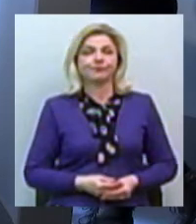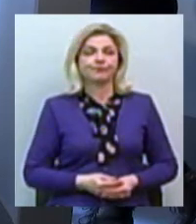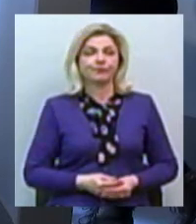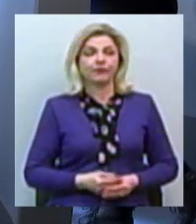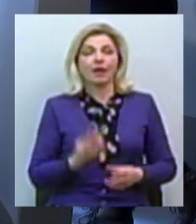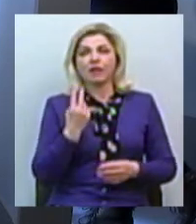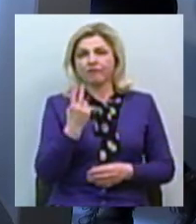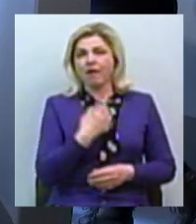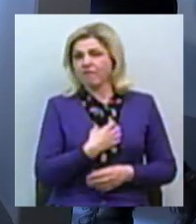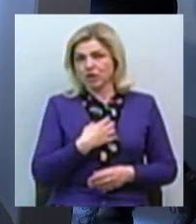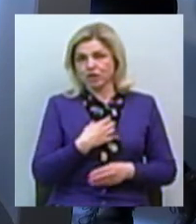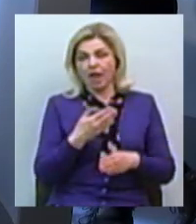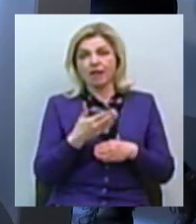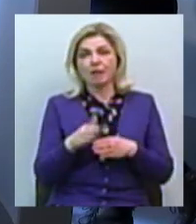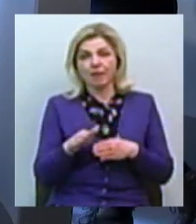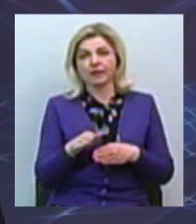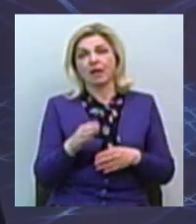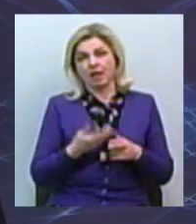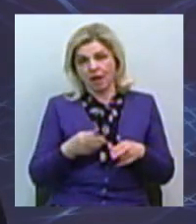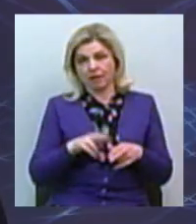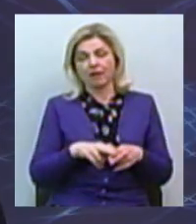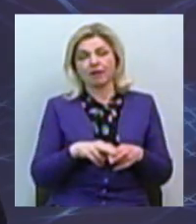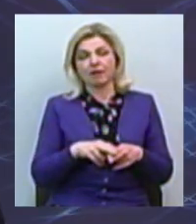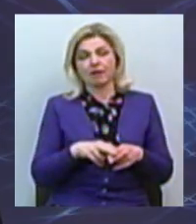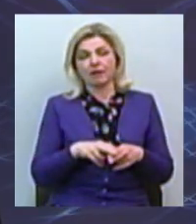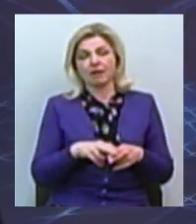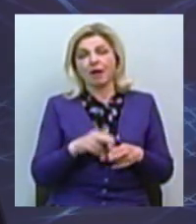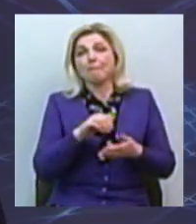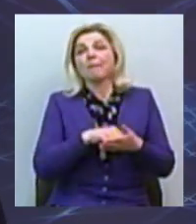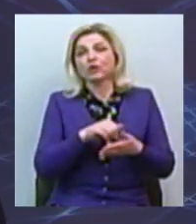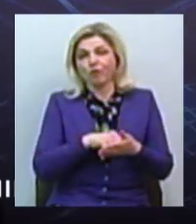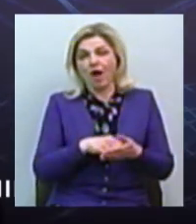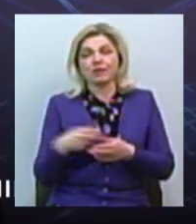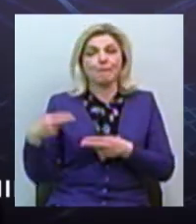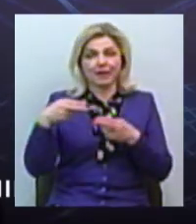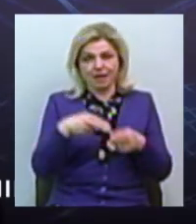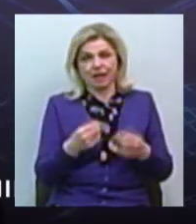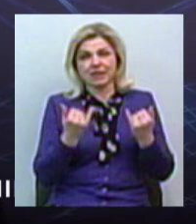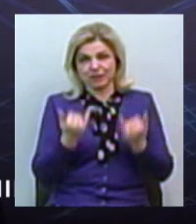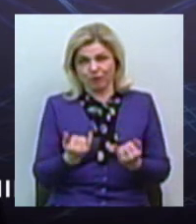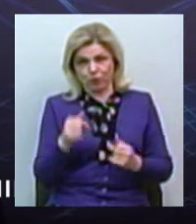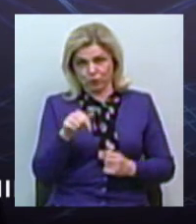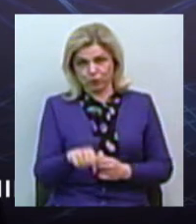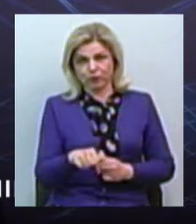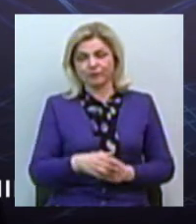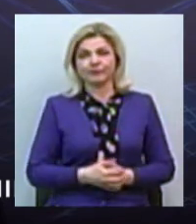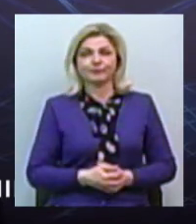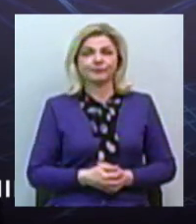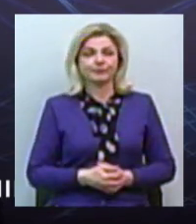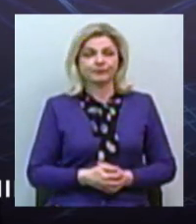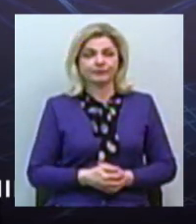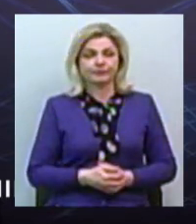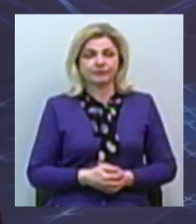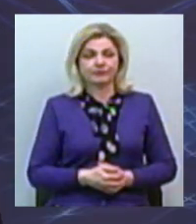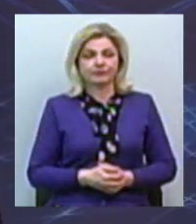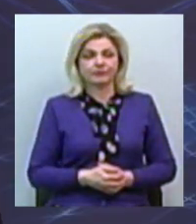два ключові елементи, які, скажімо так, змотивували нас приїхати сьогодні сюди. Чудово. Значить, продовжуємо